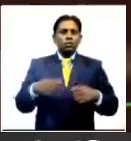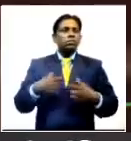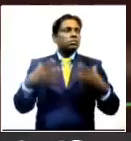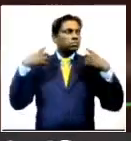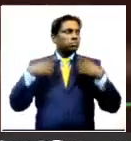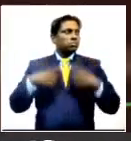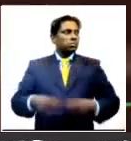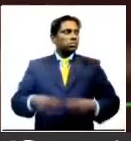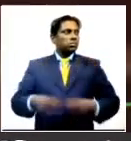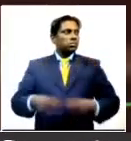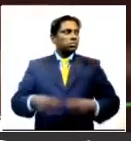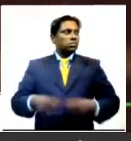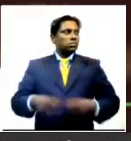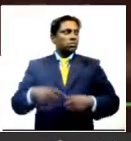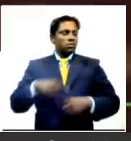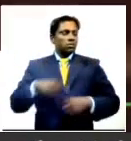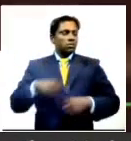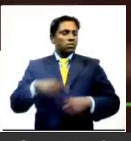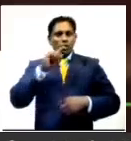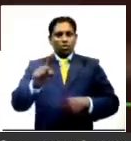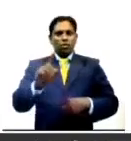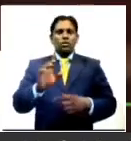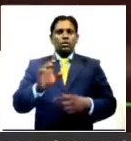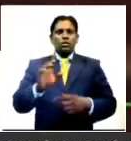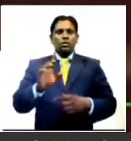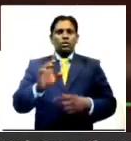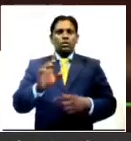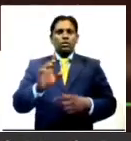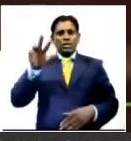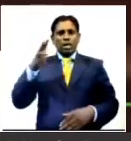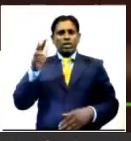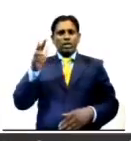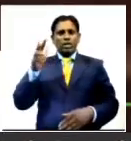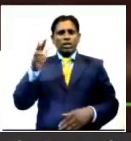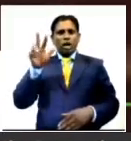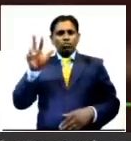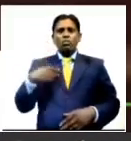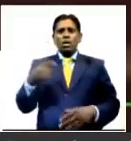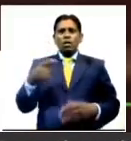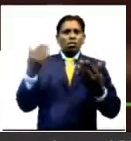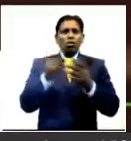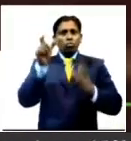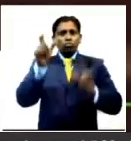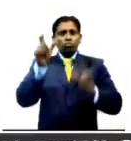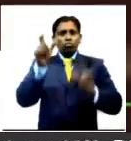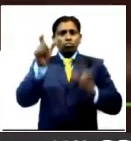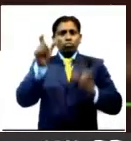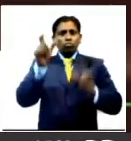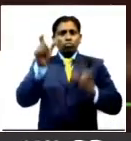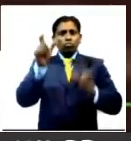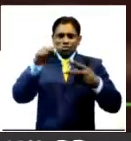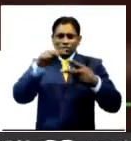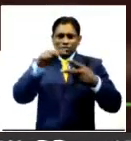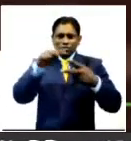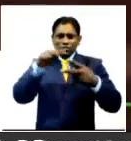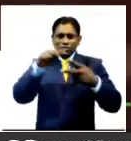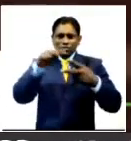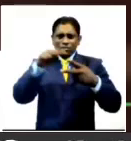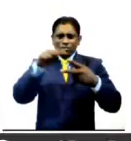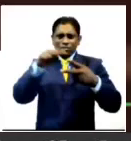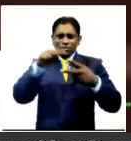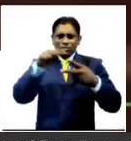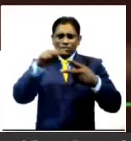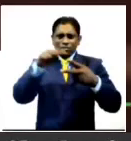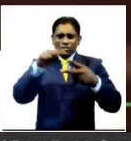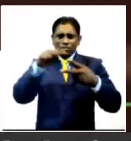කියනවා 1889 සුපිරි චරිත දෙකක් ඉපදුණා හිට්ලර්යි චාලි චැප්ලින් හිට්ලර්ටත් තිබුණා උඩු රැවුලක් චාලි චැප්ලින්ටත් තිබුණා උඩු